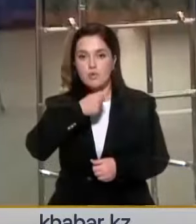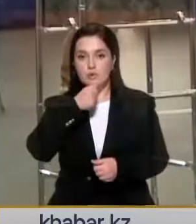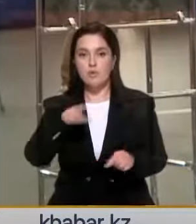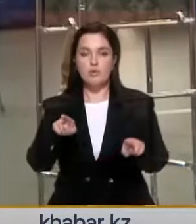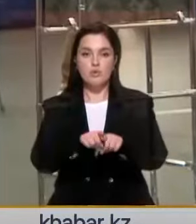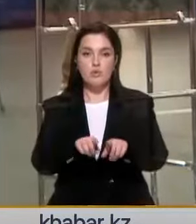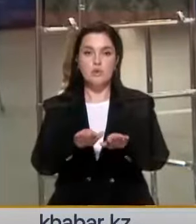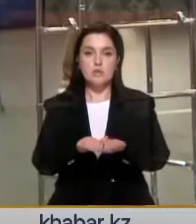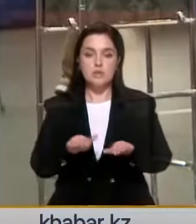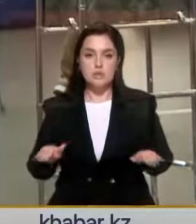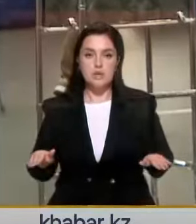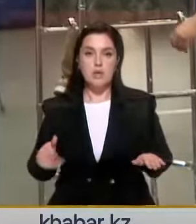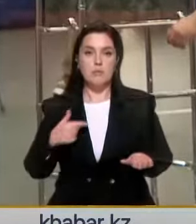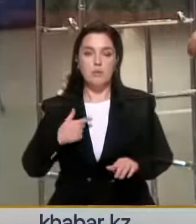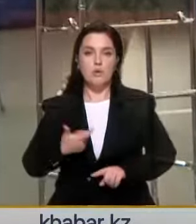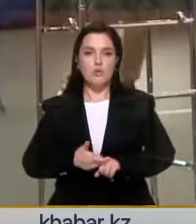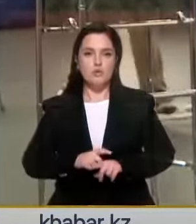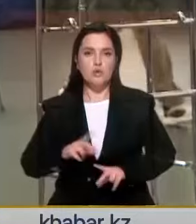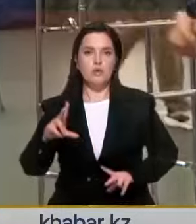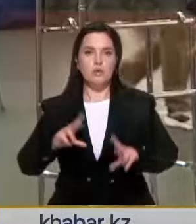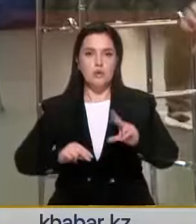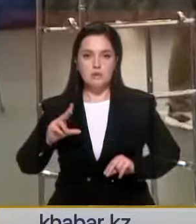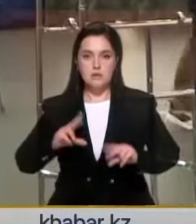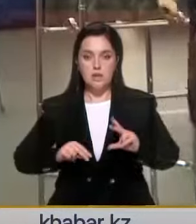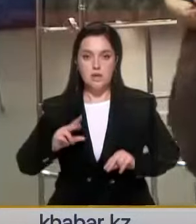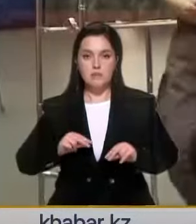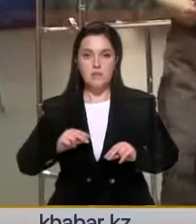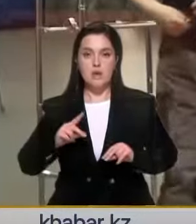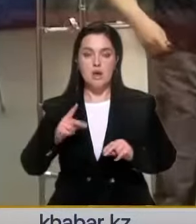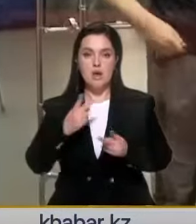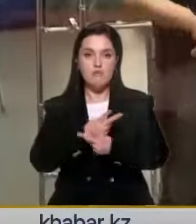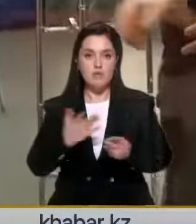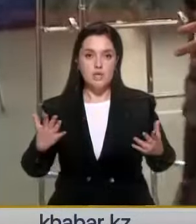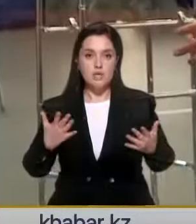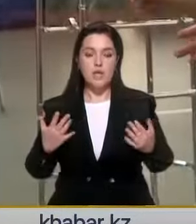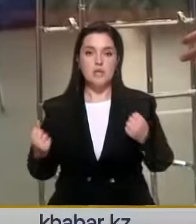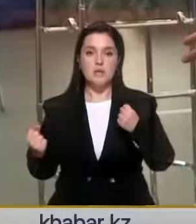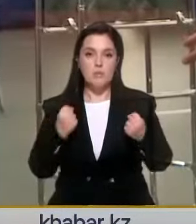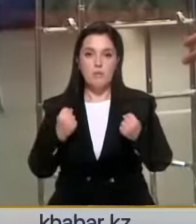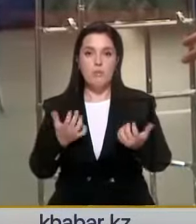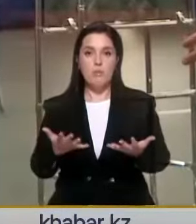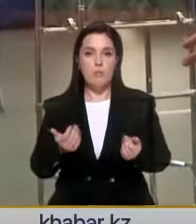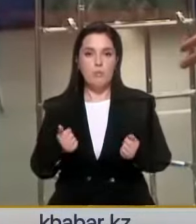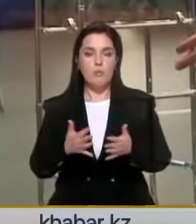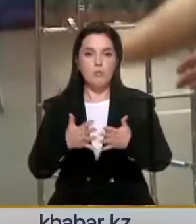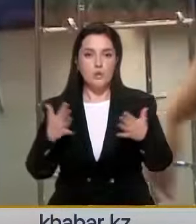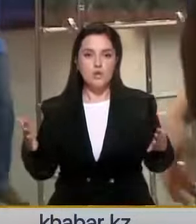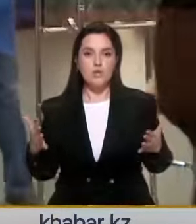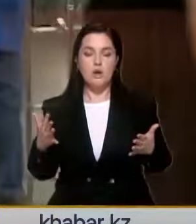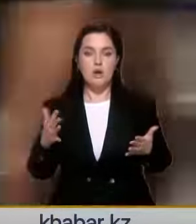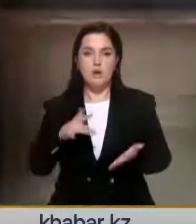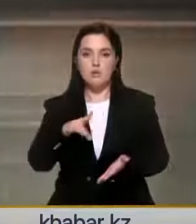детей Мы очень надеемся что этот вид спорта получит Ну большее количество городов охват